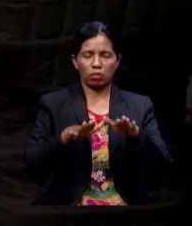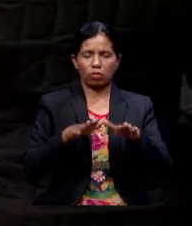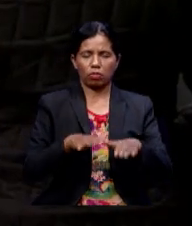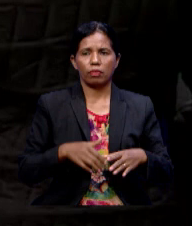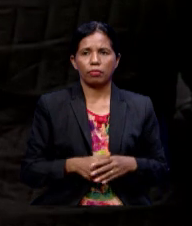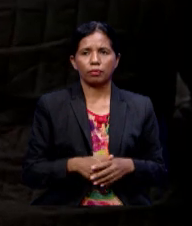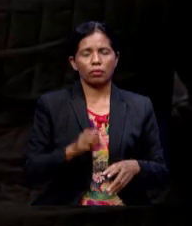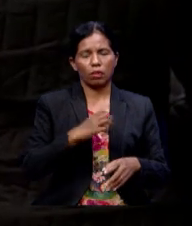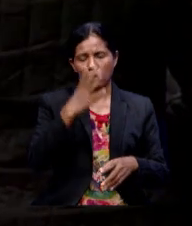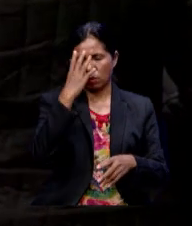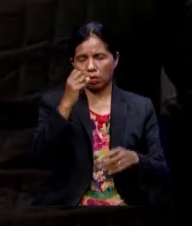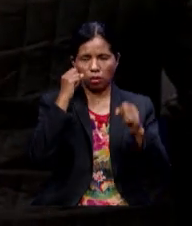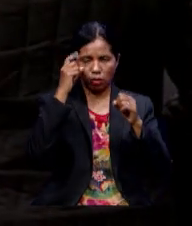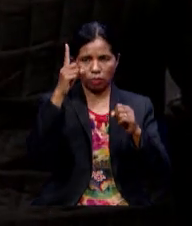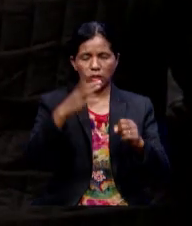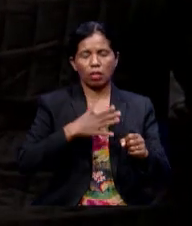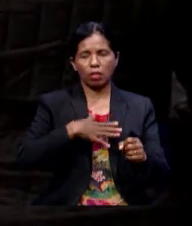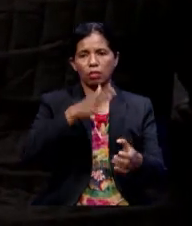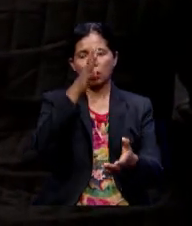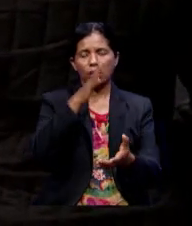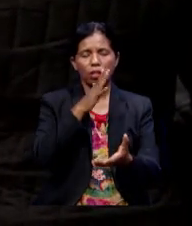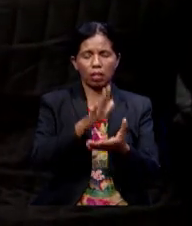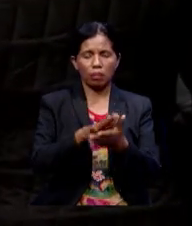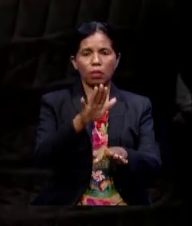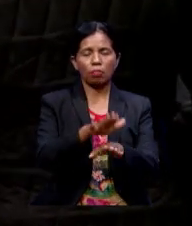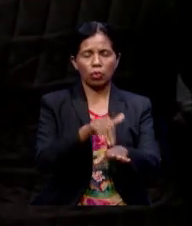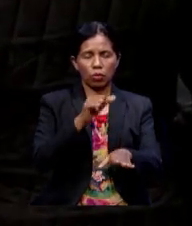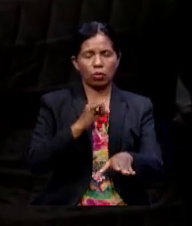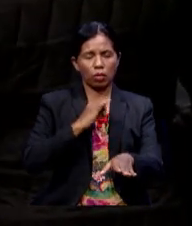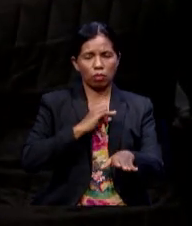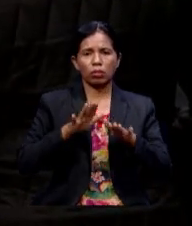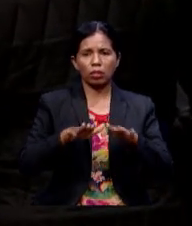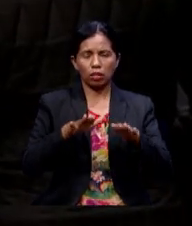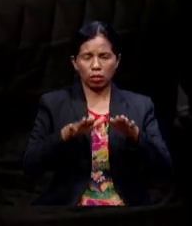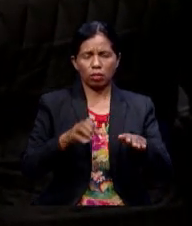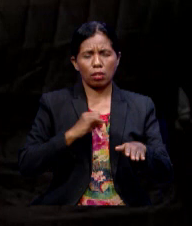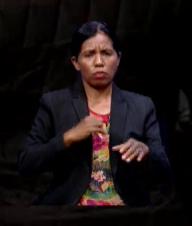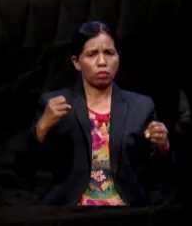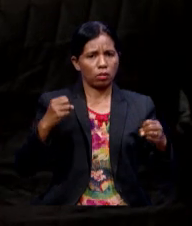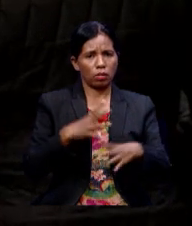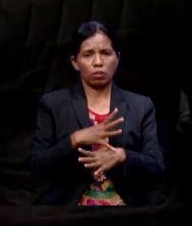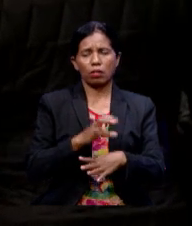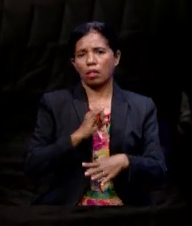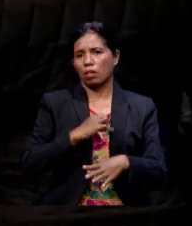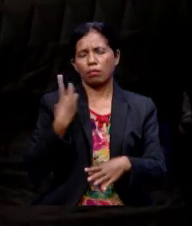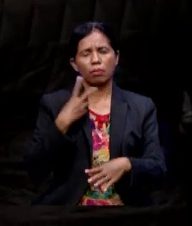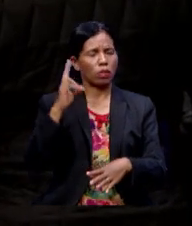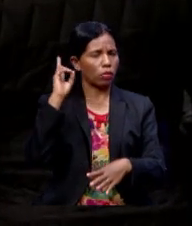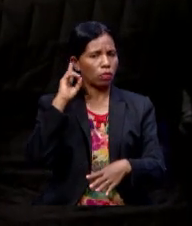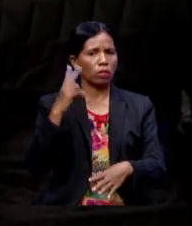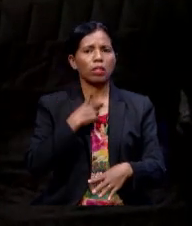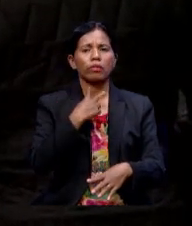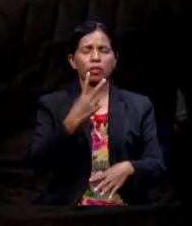Hau tobahela de repente hau ne esposa fanung hau. Rainak Doko makas tebes, hau tauk tebes. Amirona liang barak husi